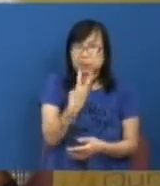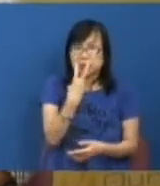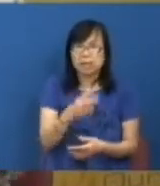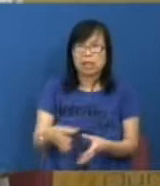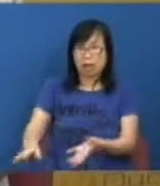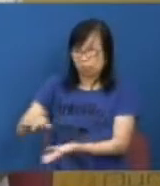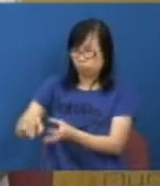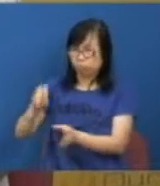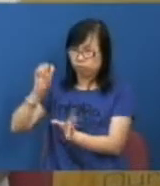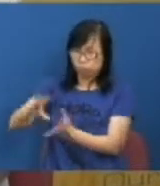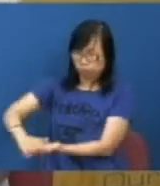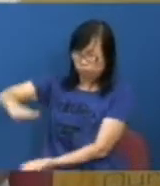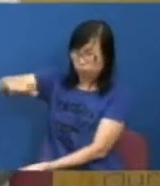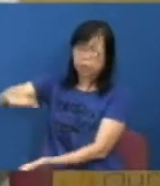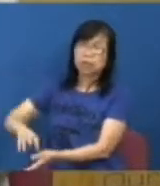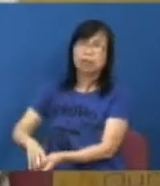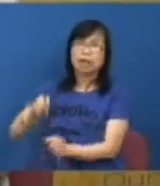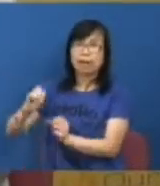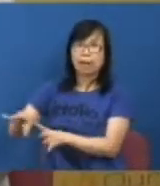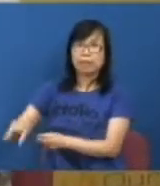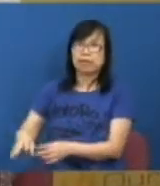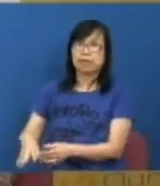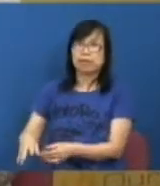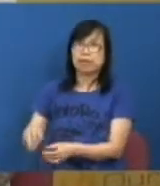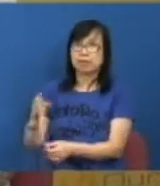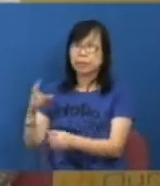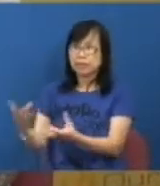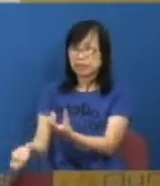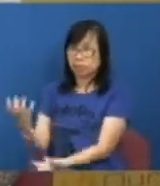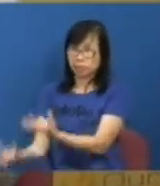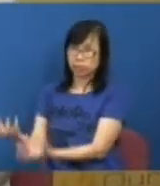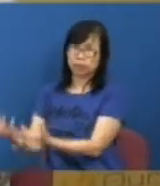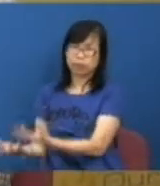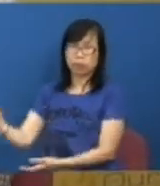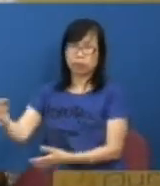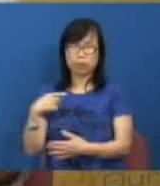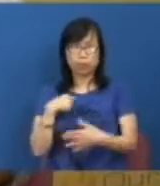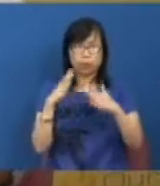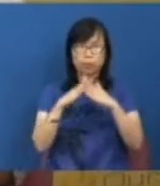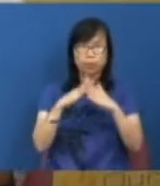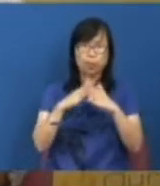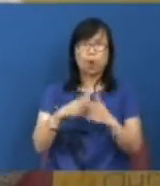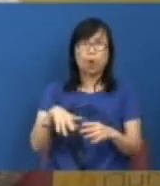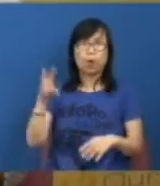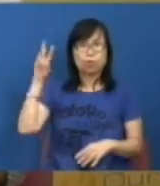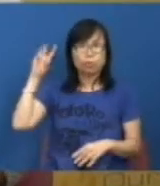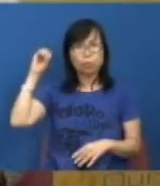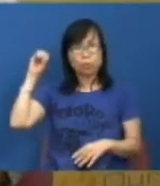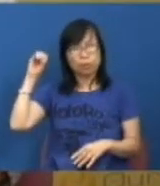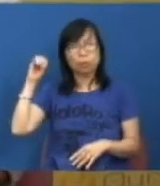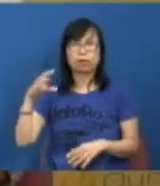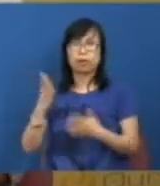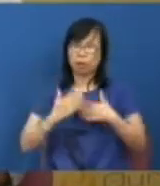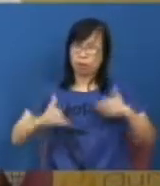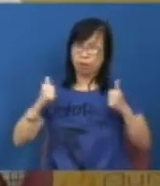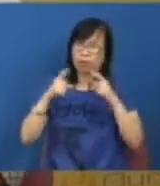咧，就有大量嘅能源咧係齋燒嘅。咁啊，日日咧喺正我住喺嘅日出康城嘅區域啊，近住